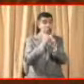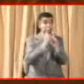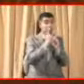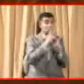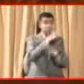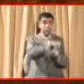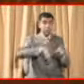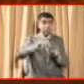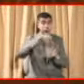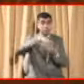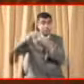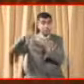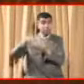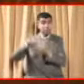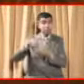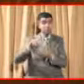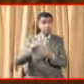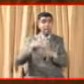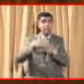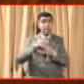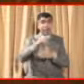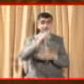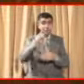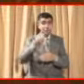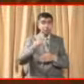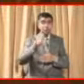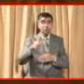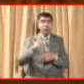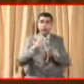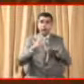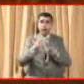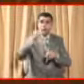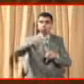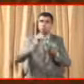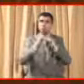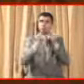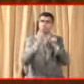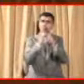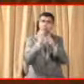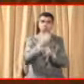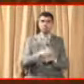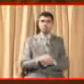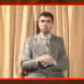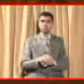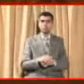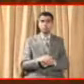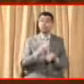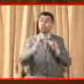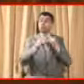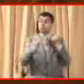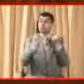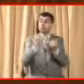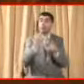الاسواق كتجتمع خاصه بمناسبه شهر رمضان. اجتمعت هذه اللجنه في جوج ديال الاجتماعات